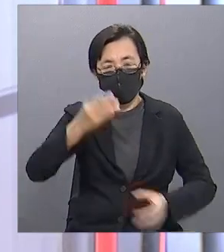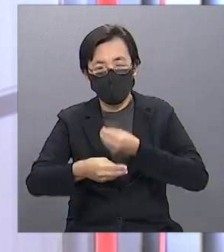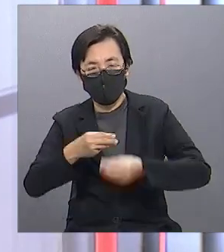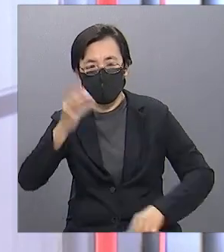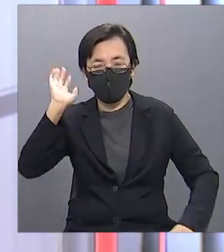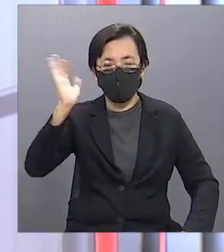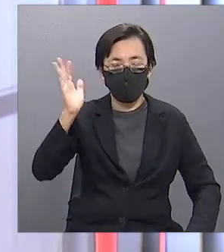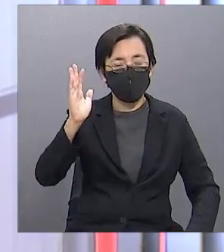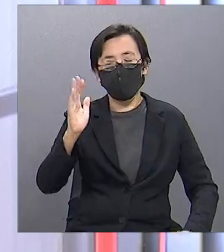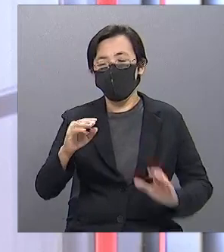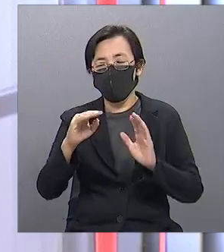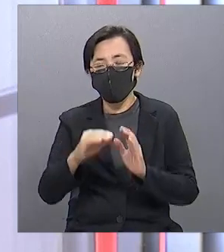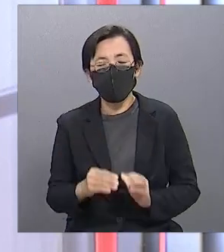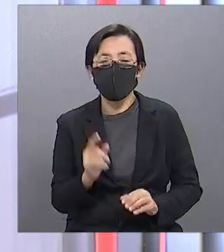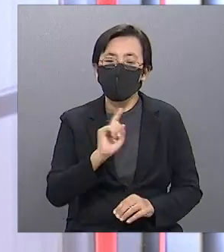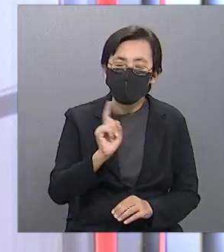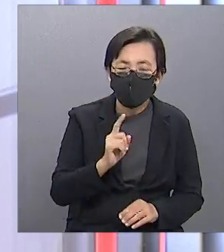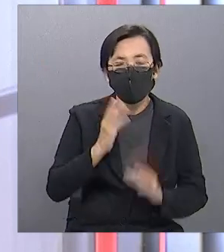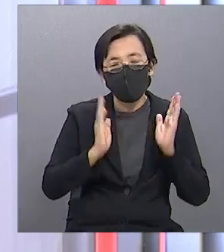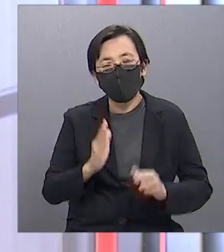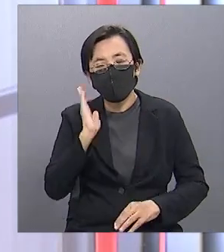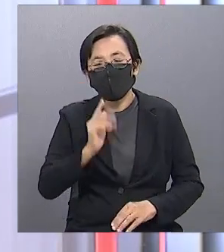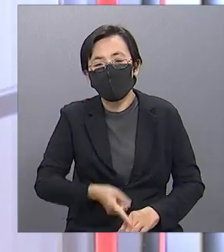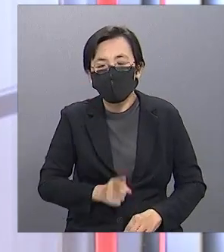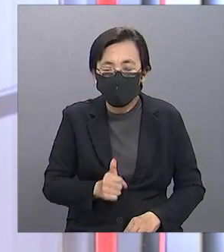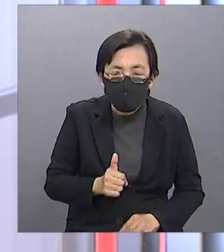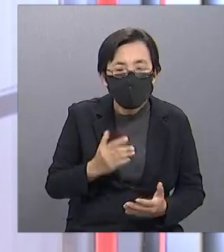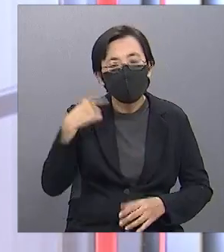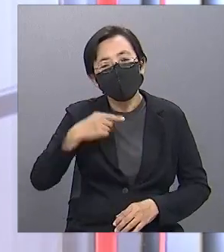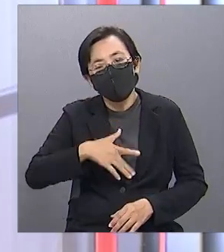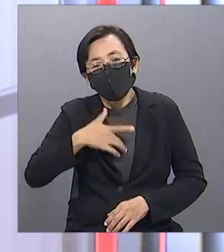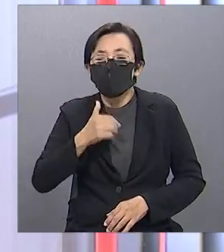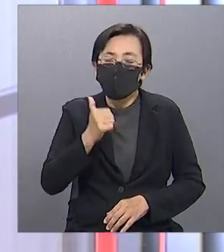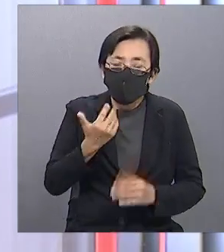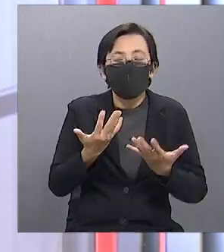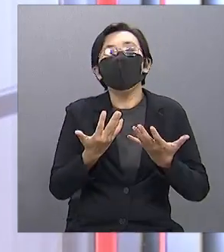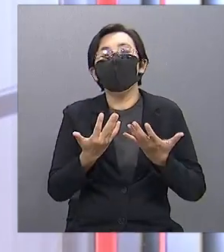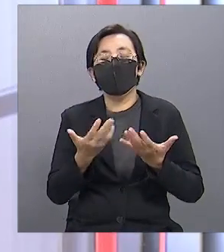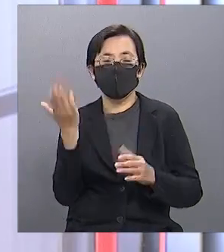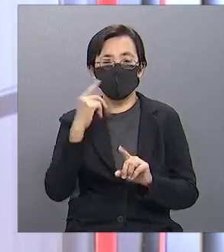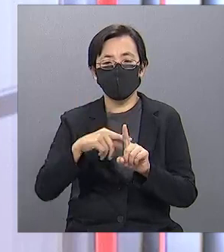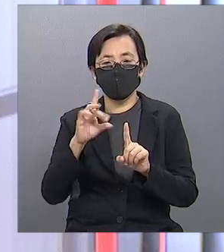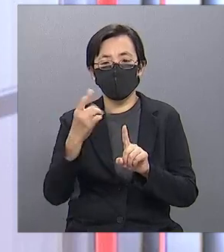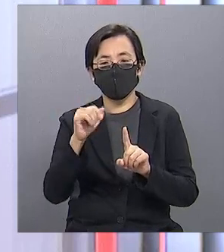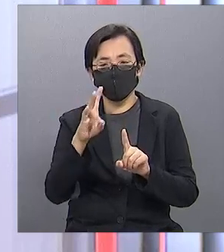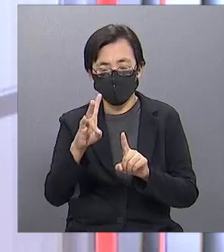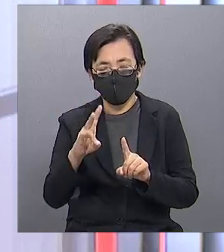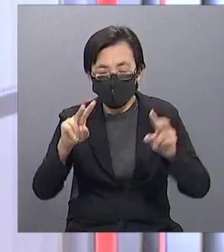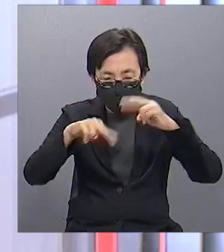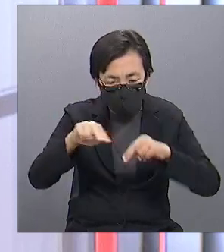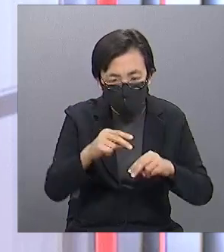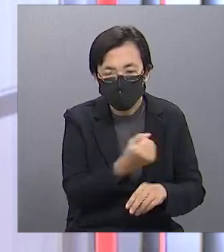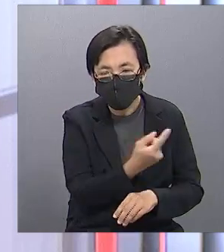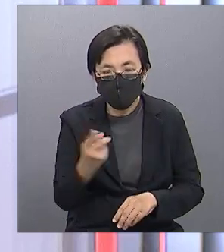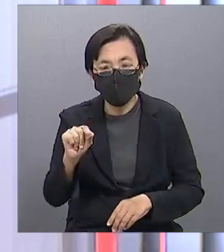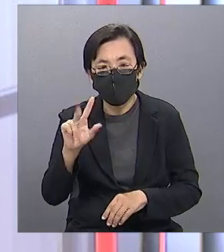าสามารถเพิ่มสมรรถภาพทางเพศได้เมื่อวันที่17สิงหาคมที่ผ่านมาเขาได้สุ่มแล้วก็เอามาตรวจนะครับทั้งหมด23ตัวอย่างครับมา